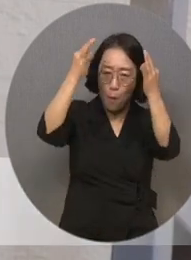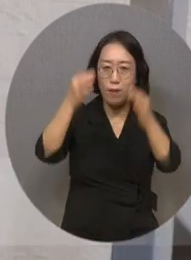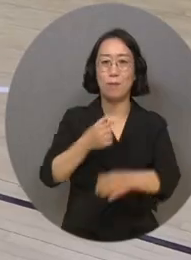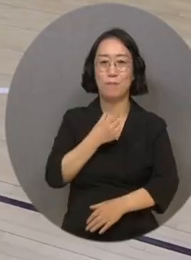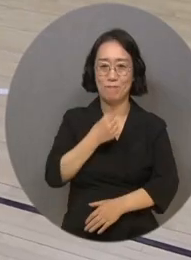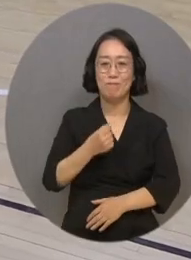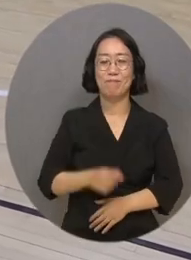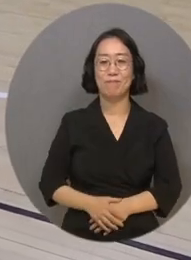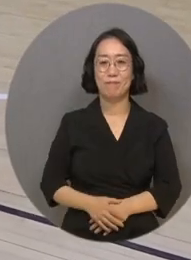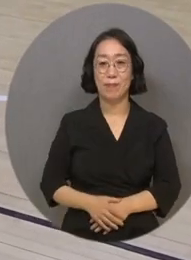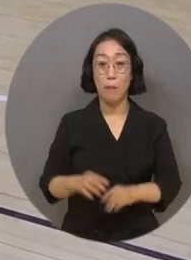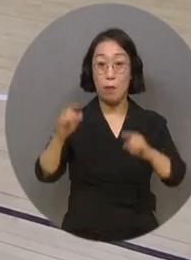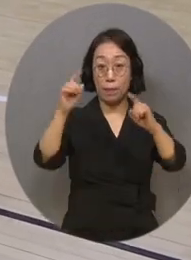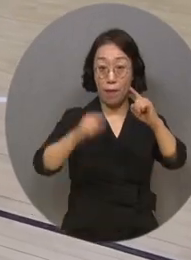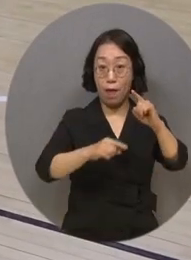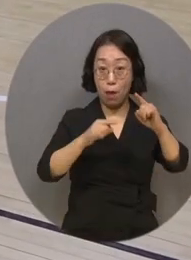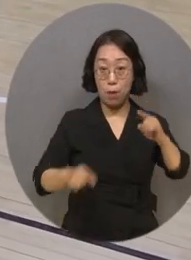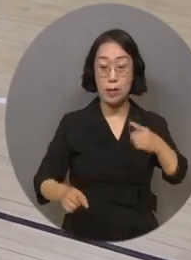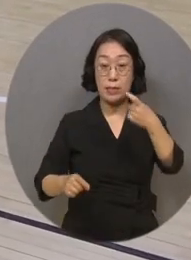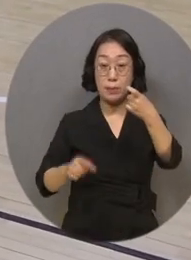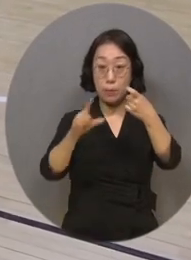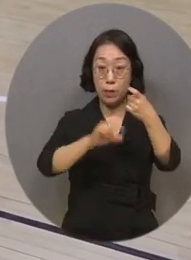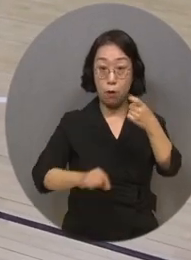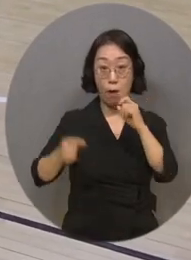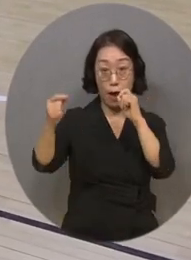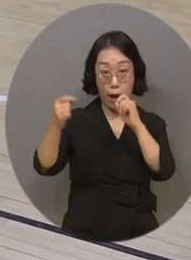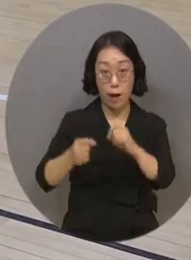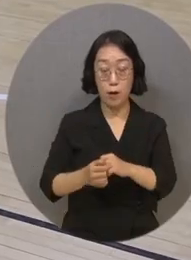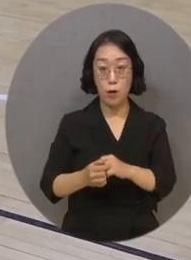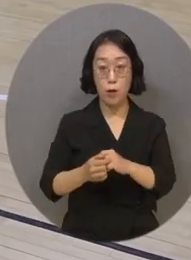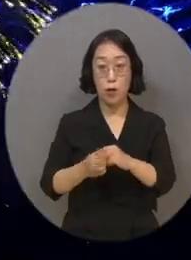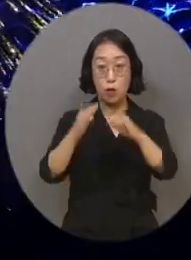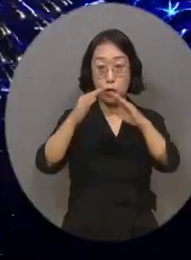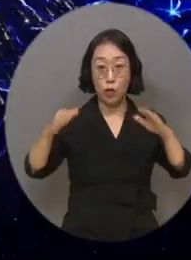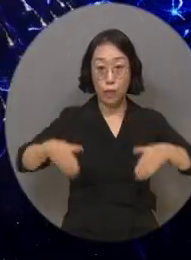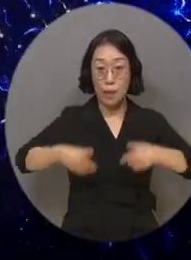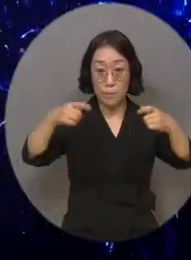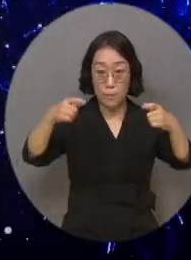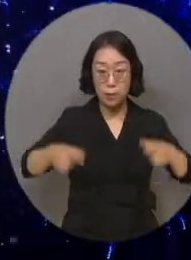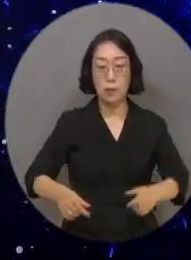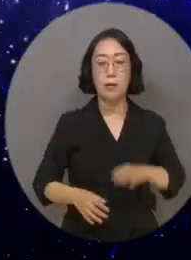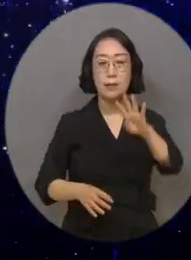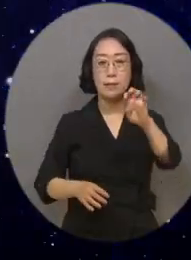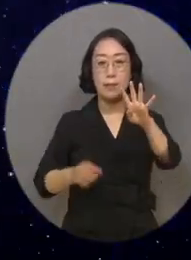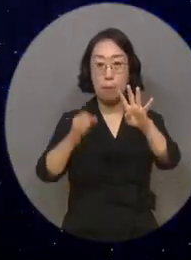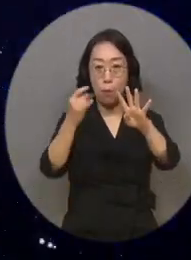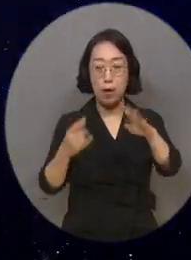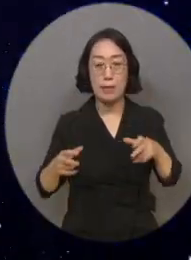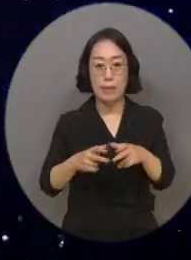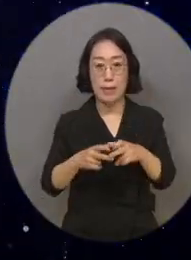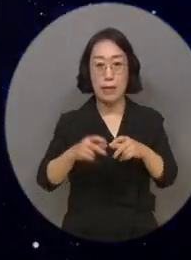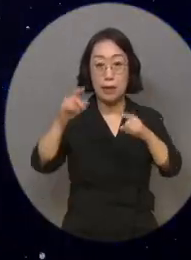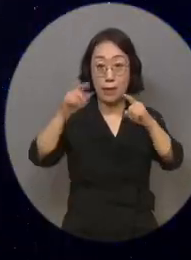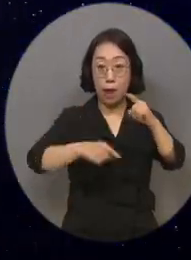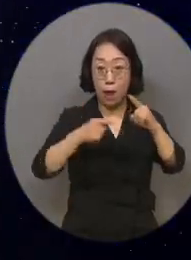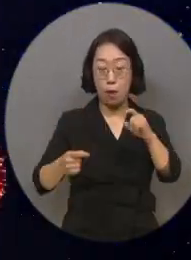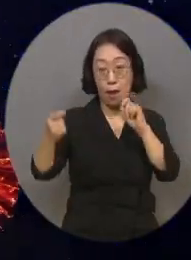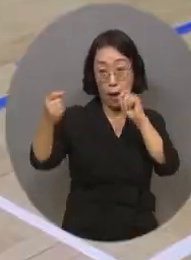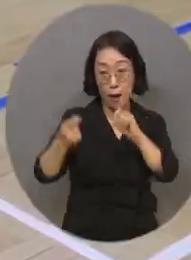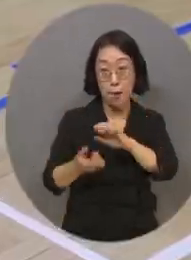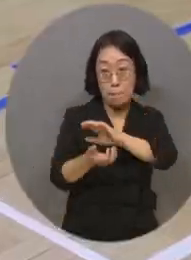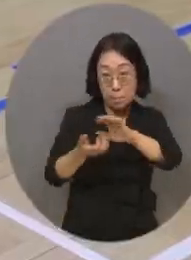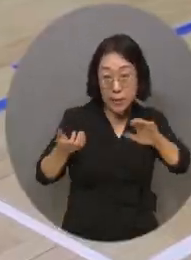노력하겠습니다. 이번 대회는 오는 11월에 전남 전역에서 열릴 제43회 전국 장애인체전을 앞두고